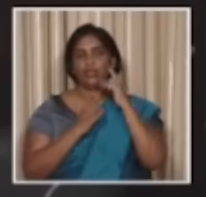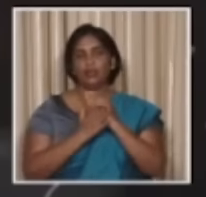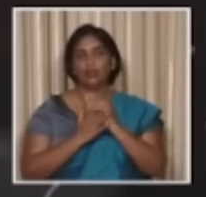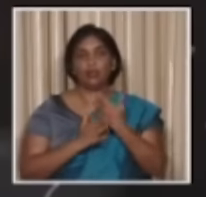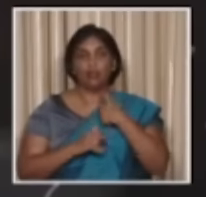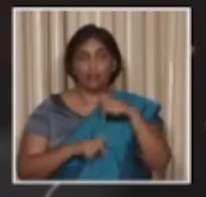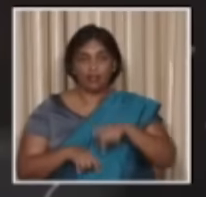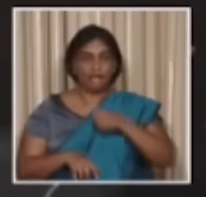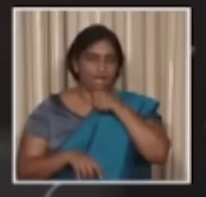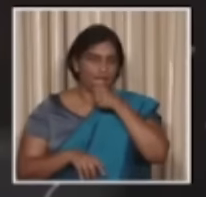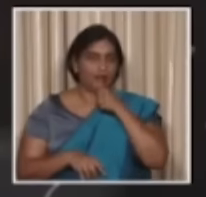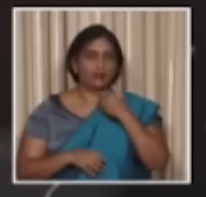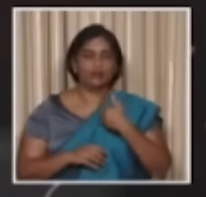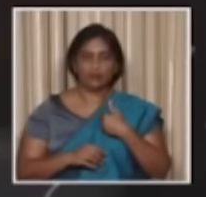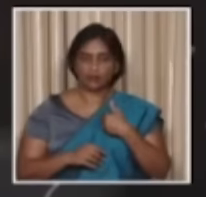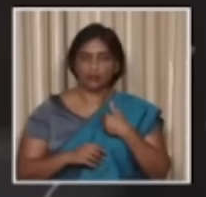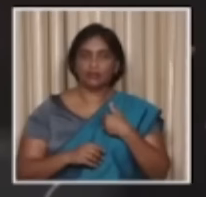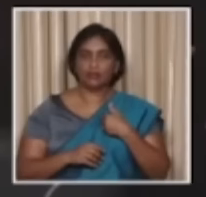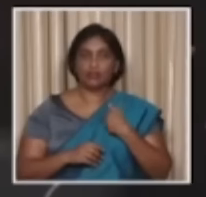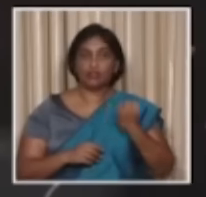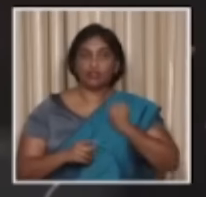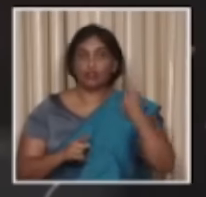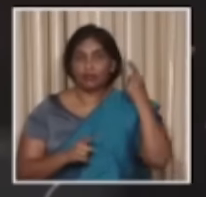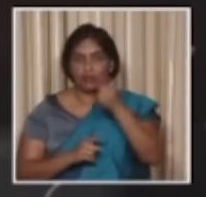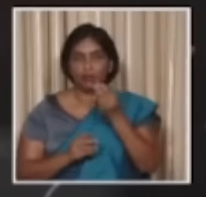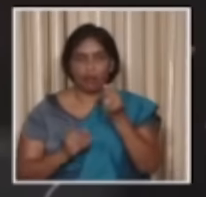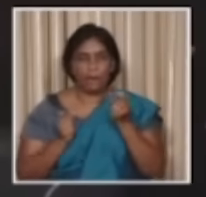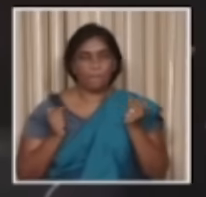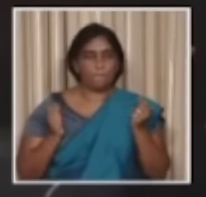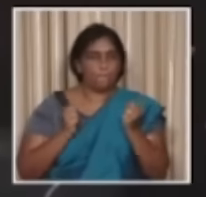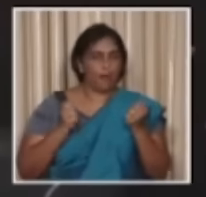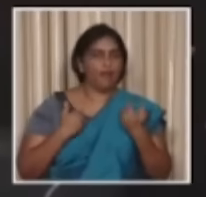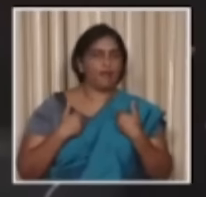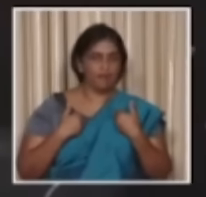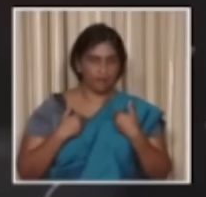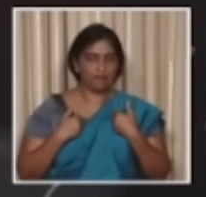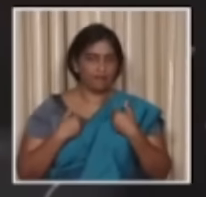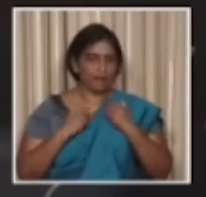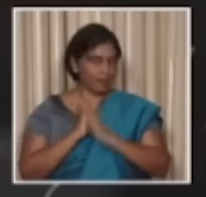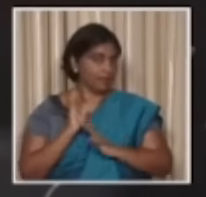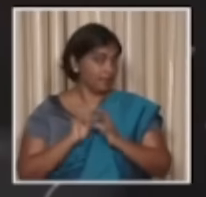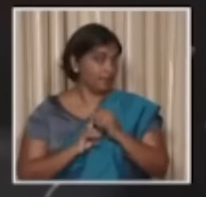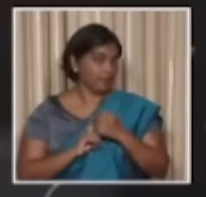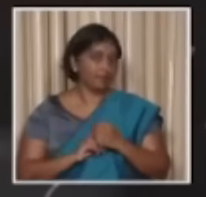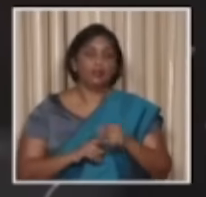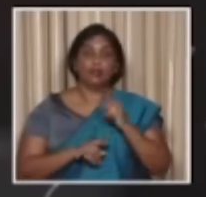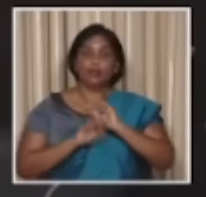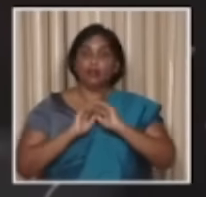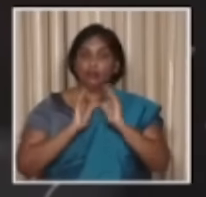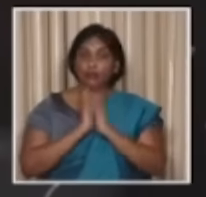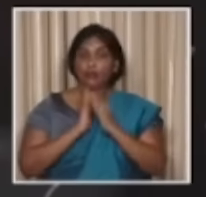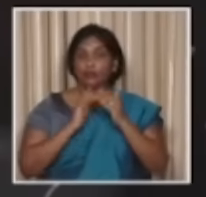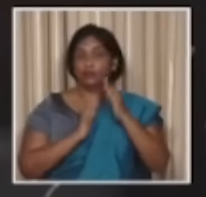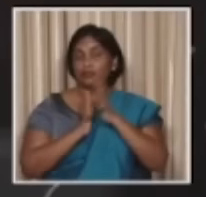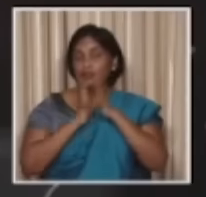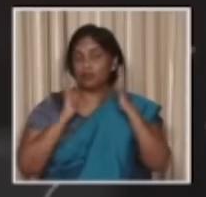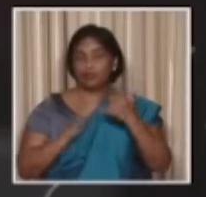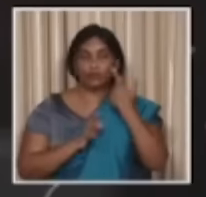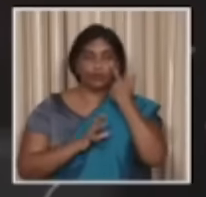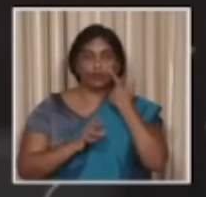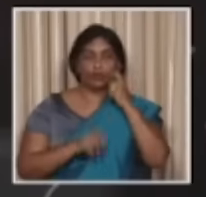පෙන්වන්නේ අපි වයසට ගිහිල්ලා වෛද්‍යරෙක් ගාට යන්න පොඩි බයක් තියෙනවා ගරු එමැතුමා. මේ සියල්ලට මිහිලින් අහිංසක